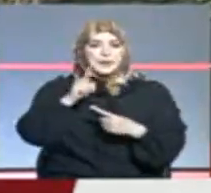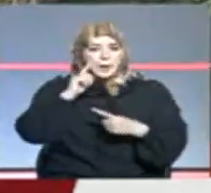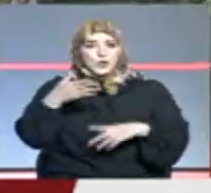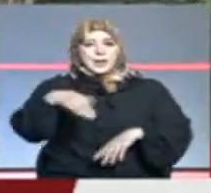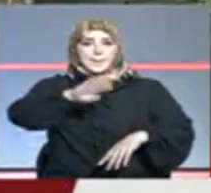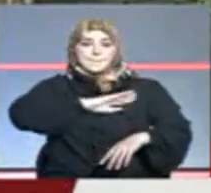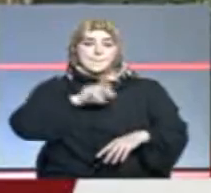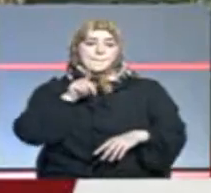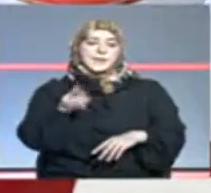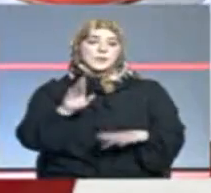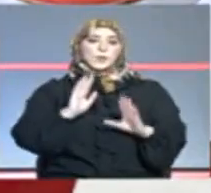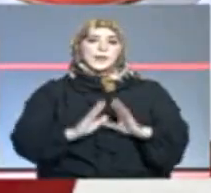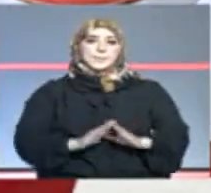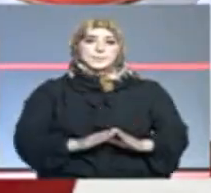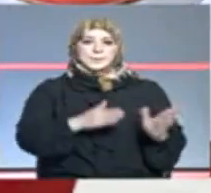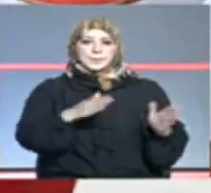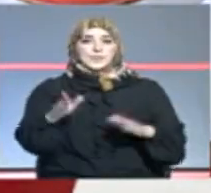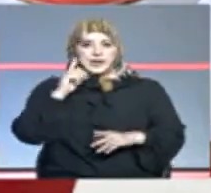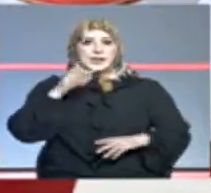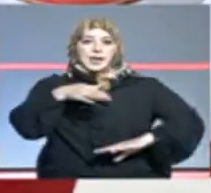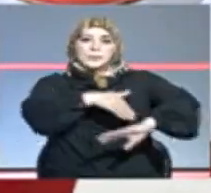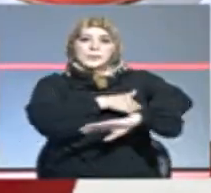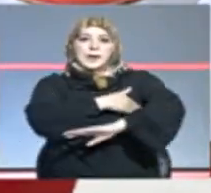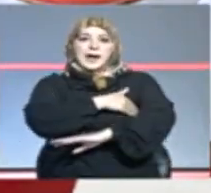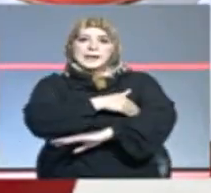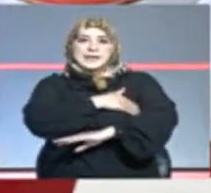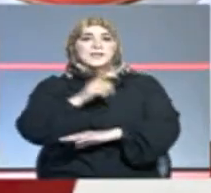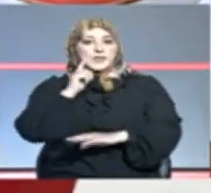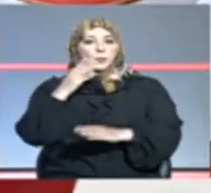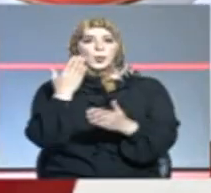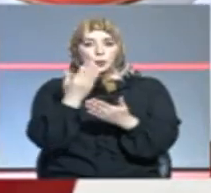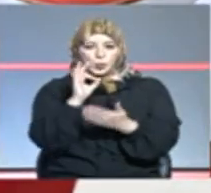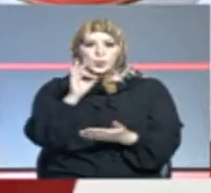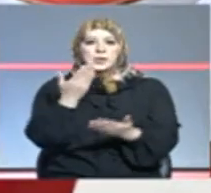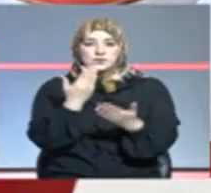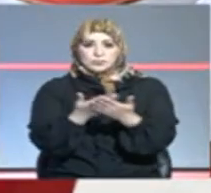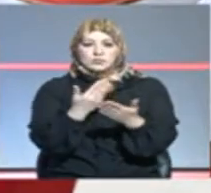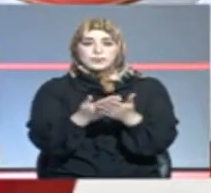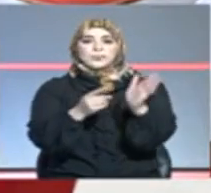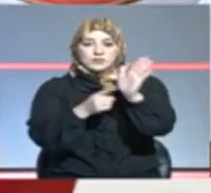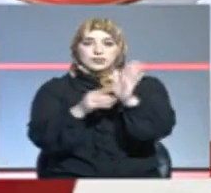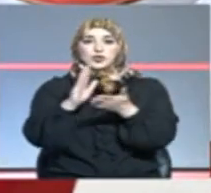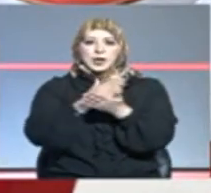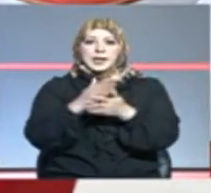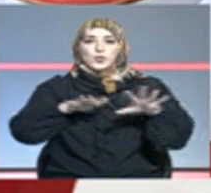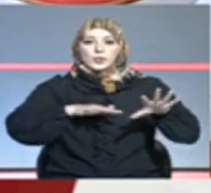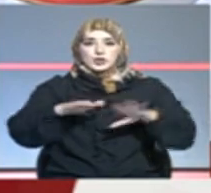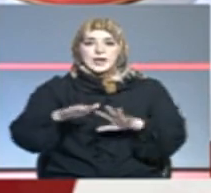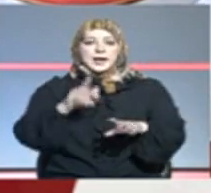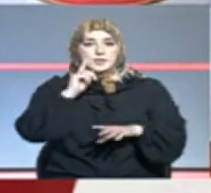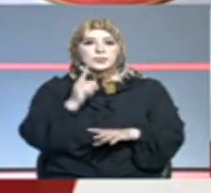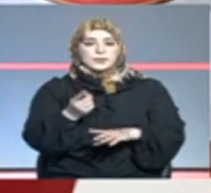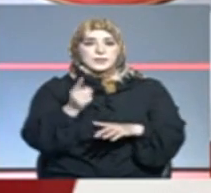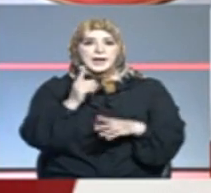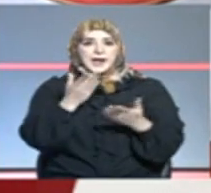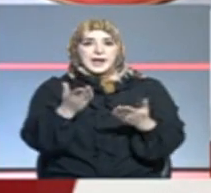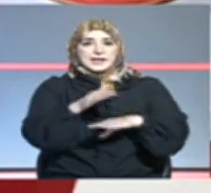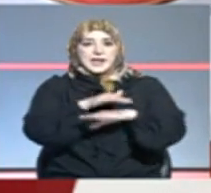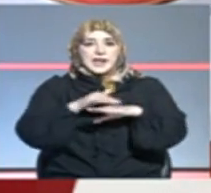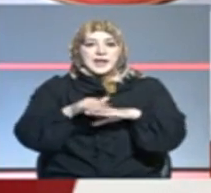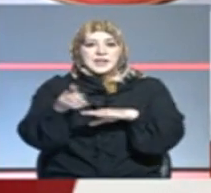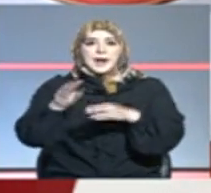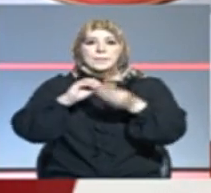لتحمل مسؤولياتها عن طريق عدم منفذ. وقمنا باش نقوموا بالاجراءات اللازمه وتتابعهم عليا على خاطر هذه